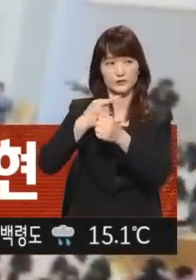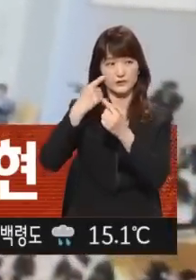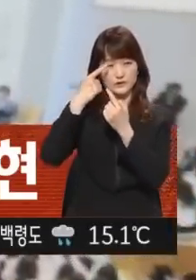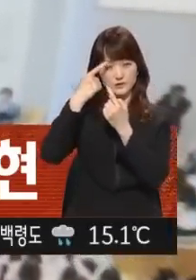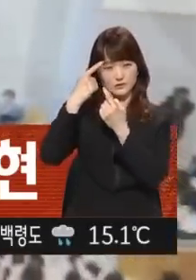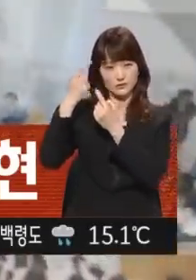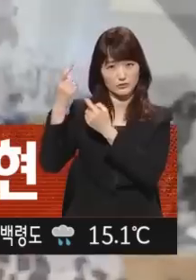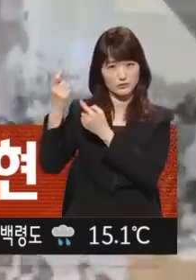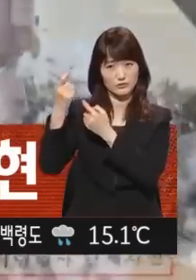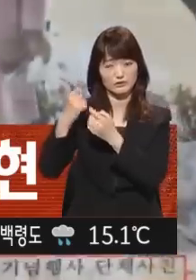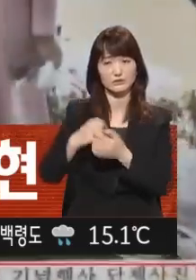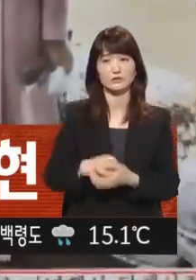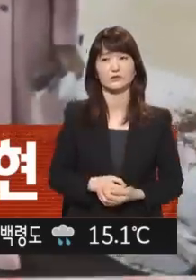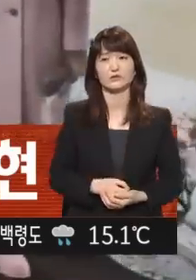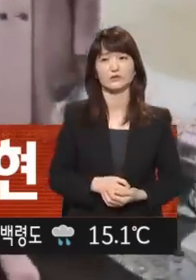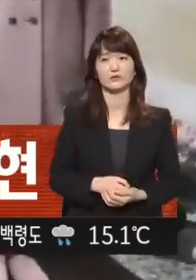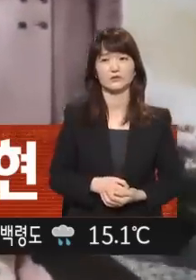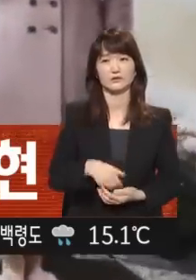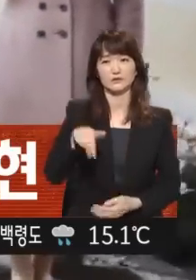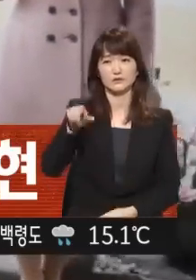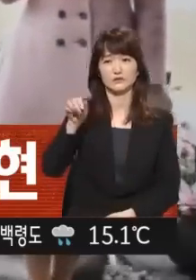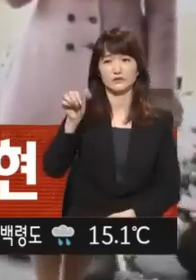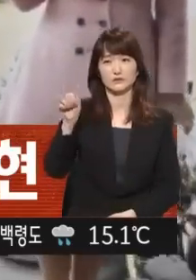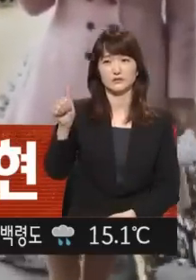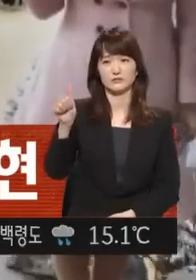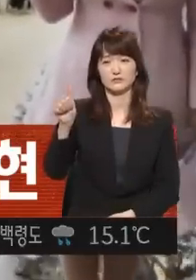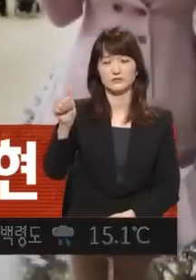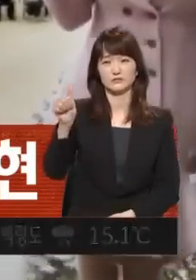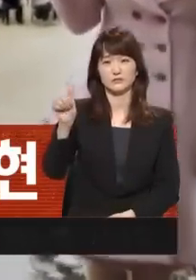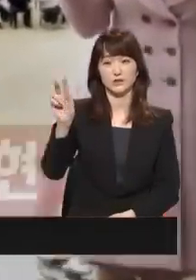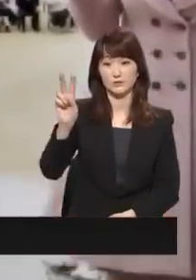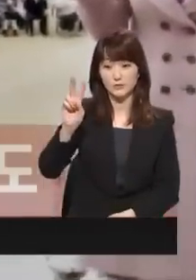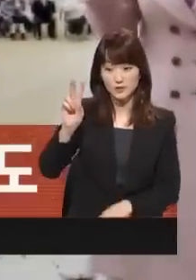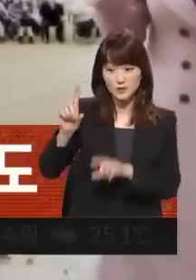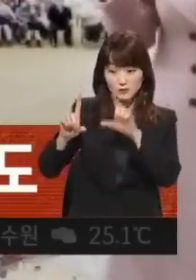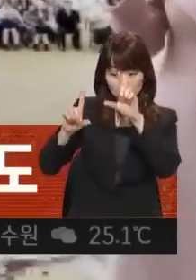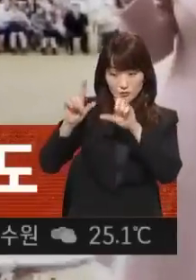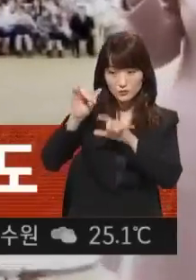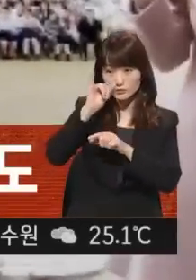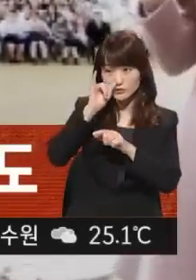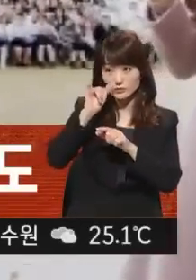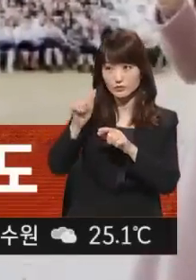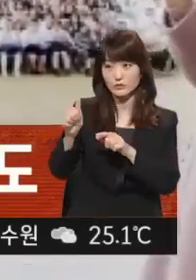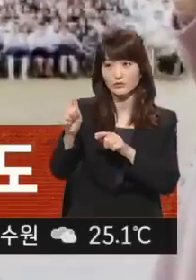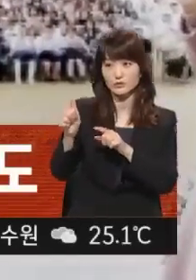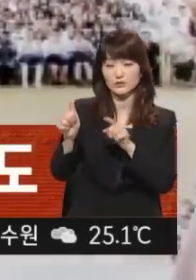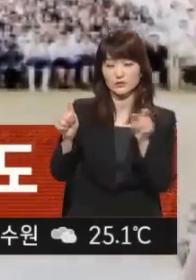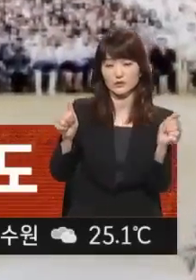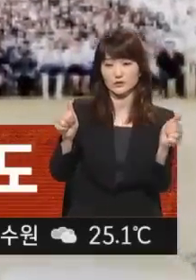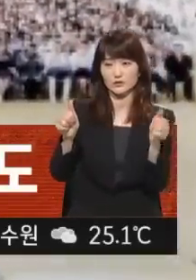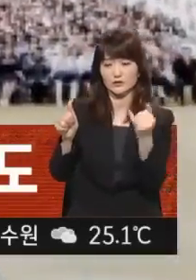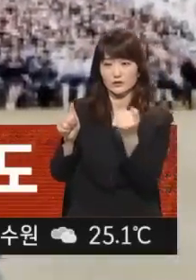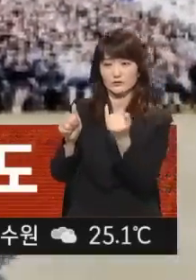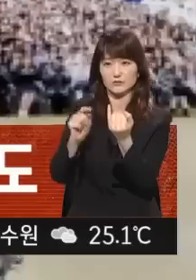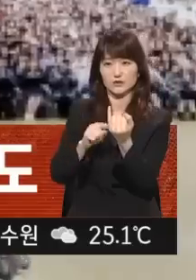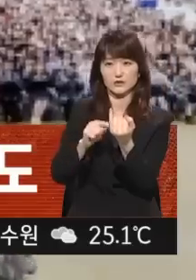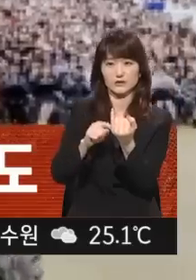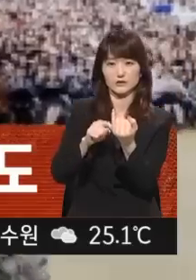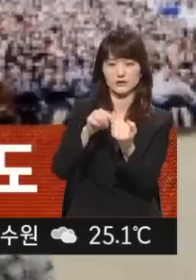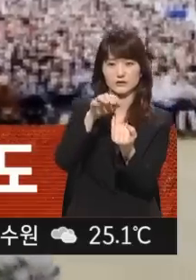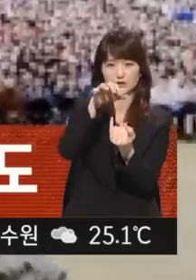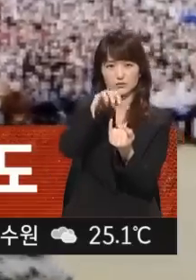따로 가졌다라고 하는데 거기서는 이제 정명석이 v자 표시라고 있고 옆에 있는 사람이 지금 이번에 구속 기소된 정조원입니다